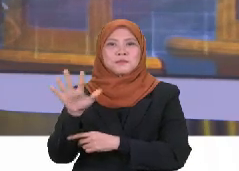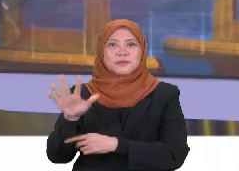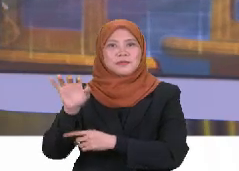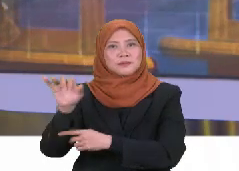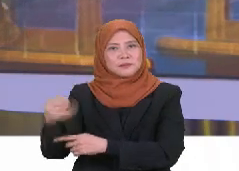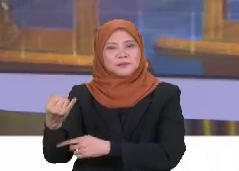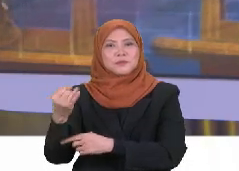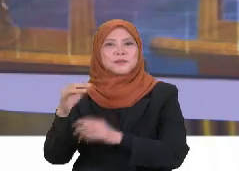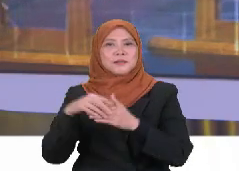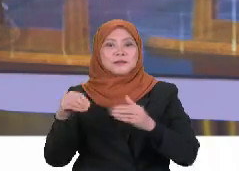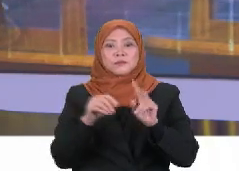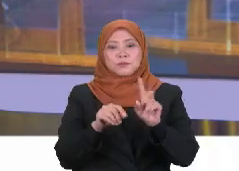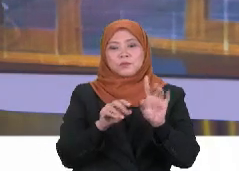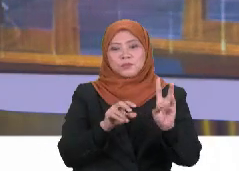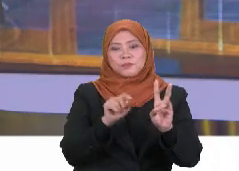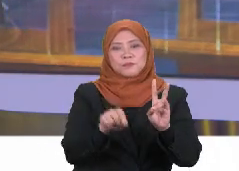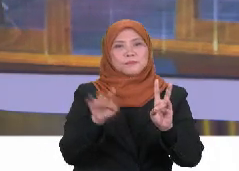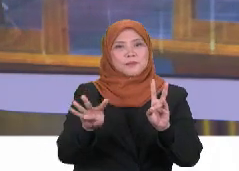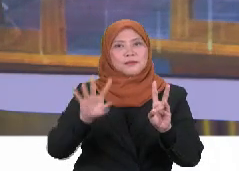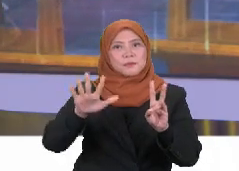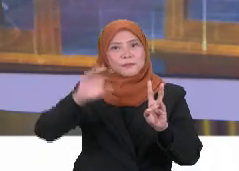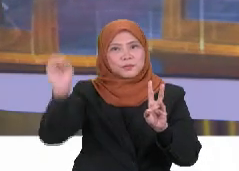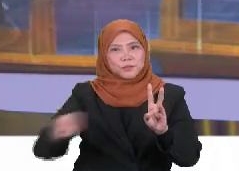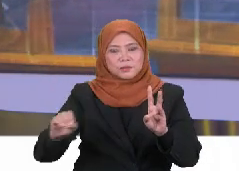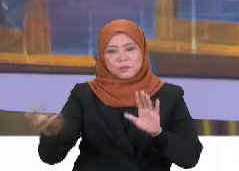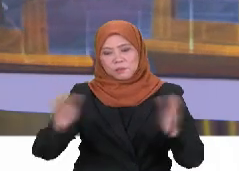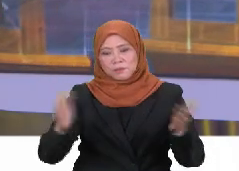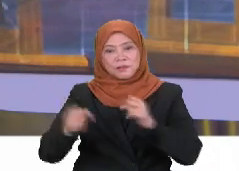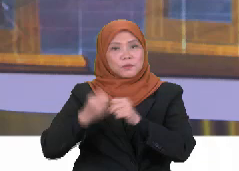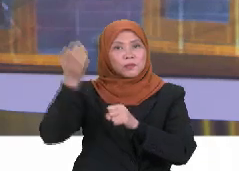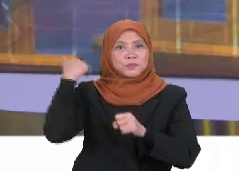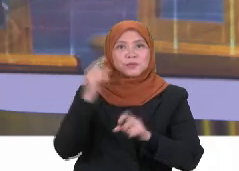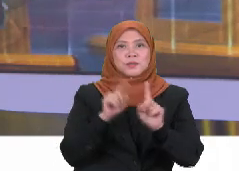RM112.53 juta atau 7.45% berbanding tahun lalu iaitu